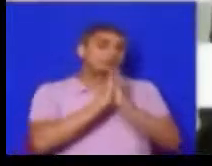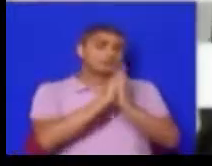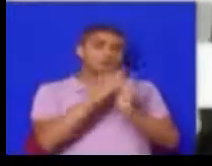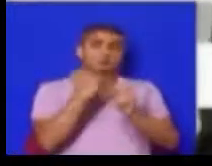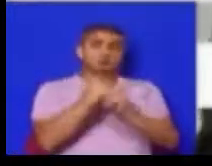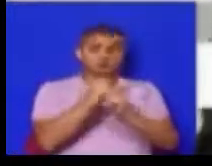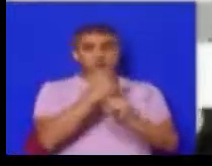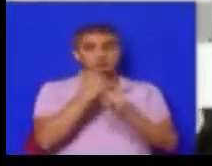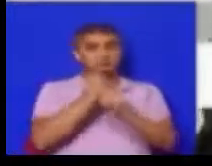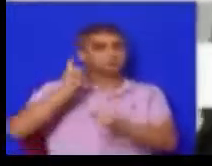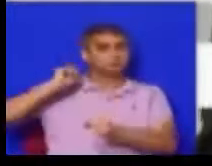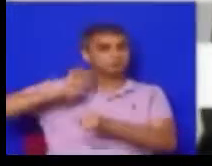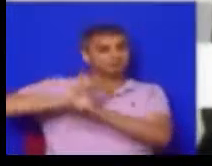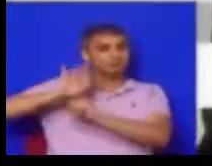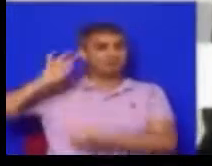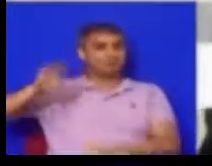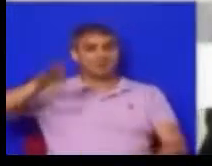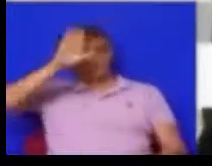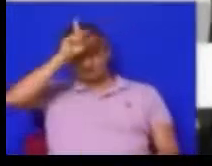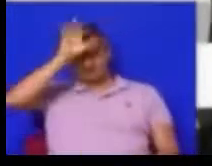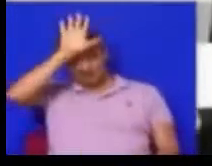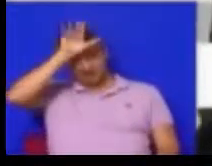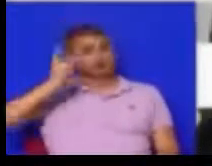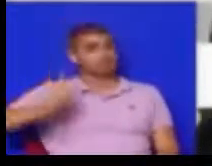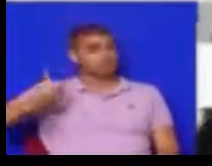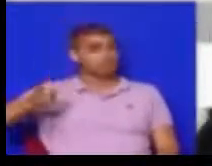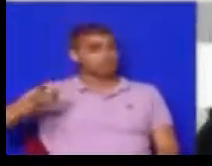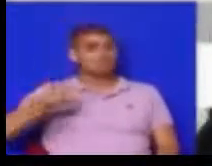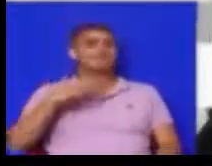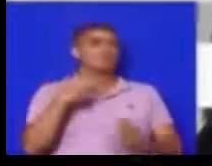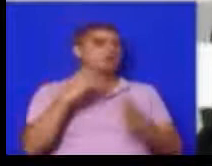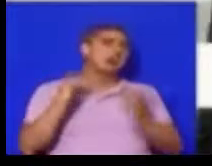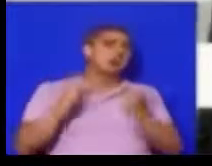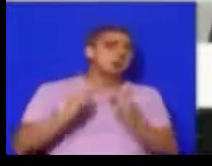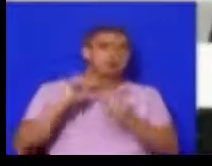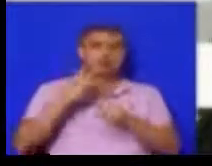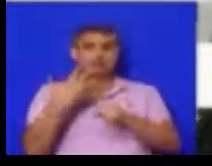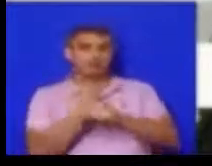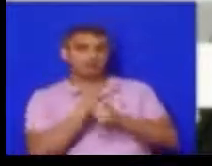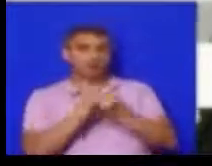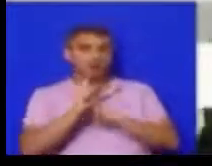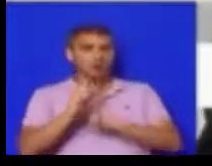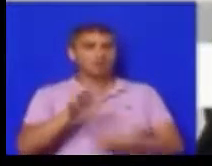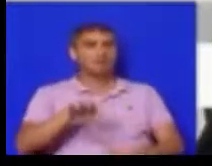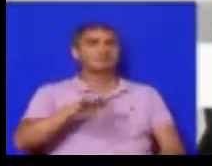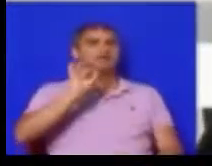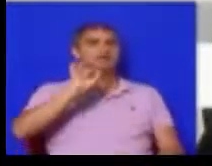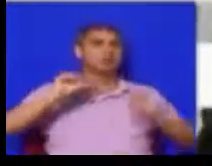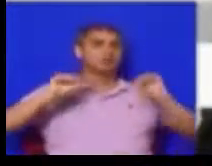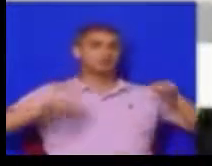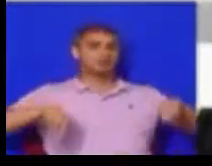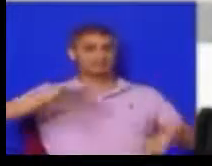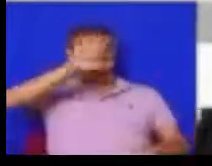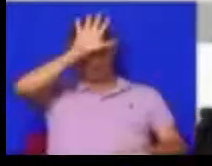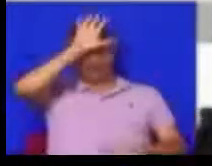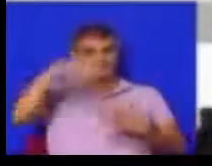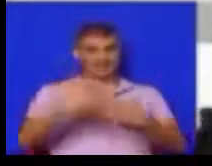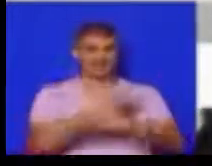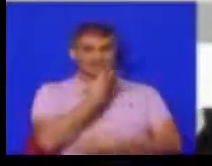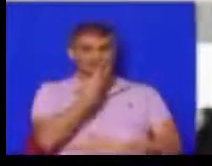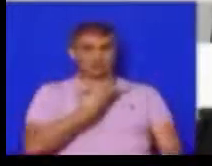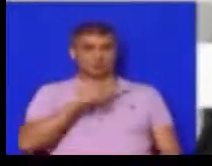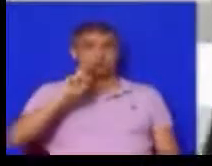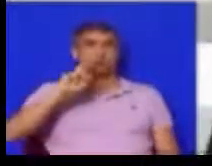שהם יוטלו על איראן, והיה איזשהו ספק האם הם עובדות או לא, בחירתו של רוחני על ידי הבוחרים